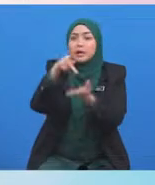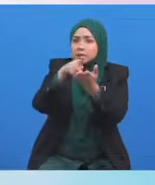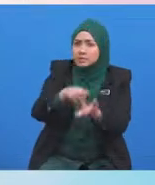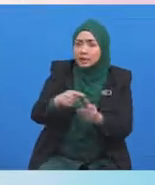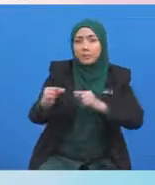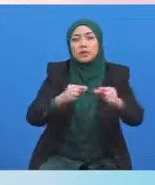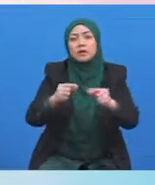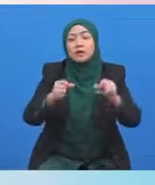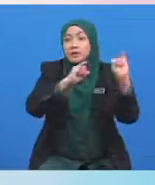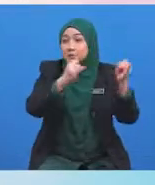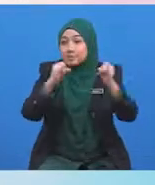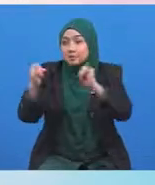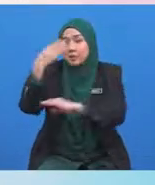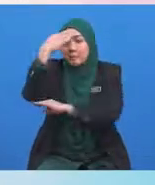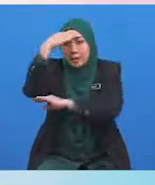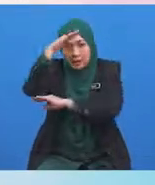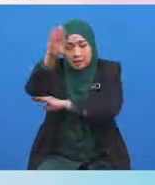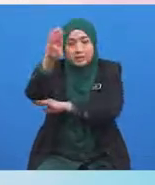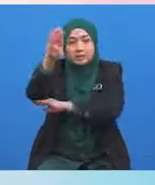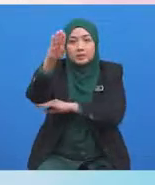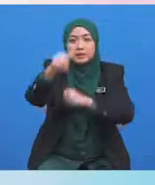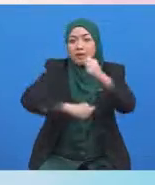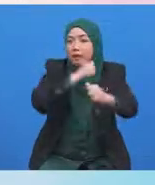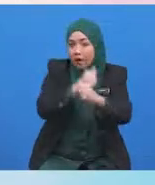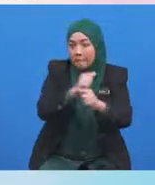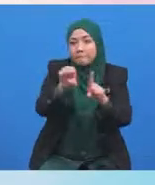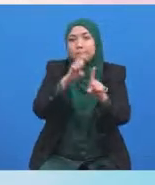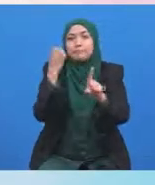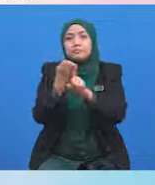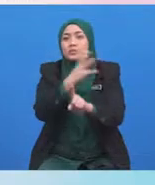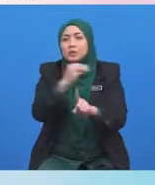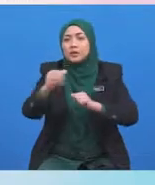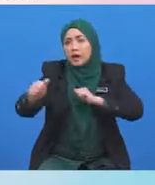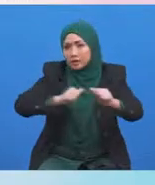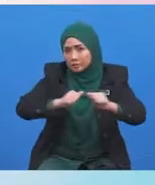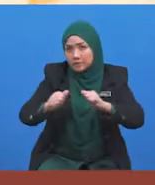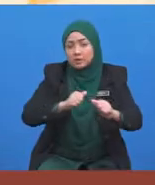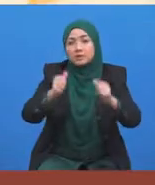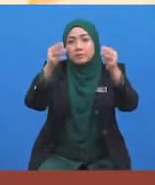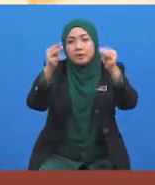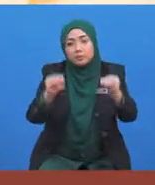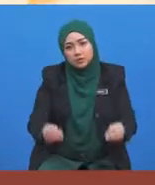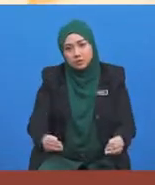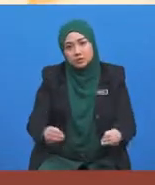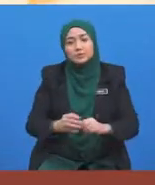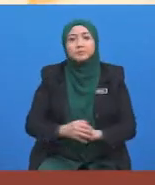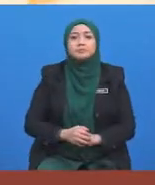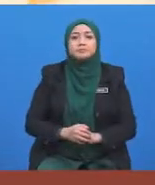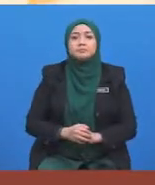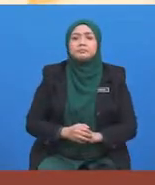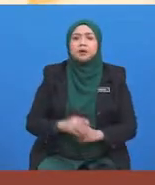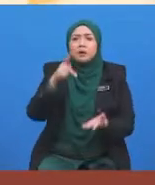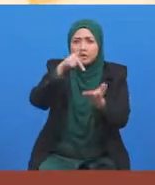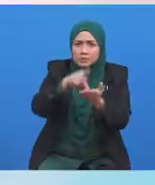kesan pergerakan jisim bagi alam sekitar fizikal dan aktiviti manusia. Kesan gerakan jisim